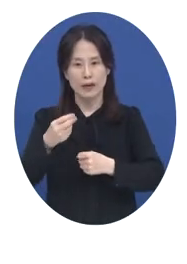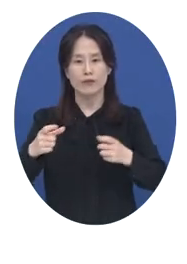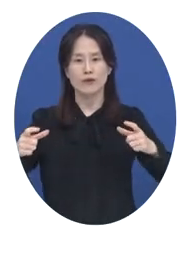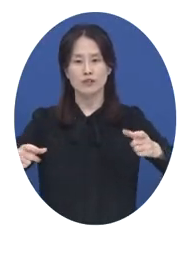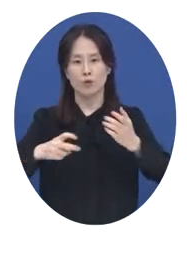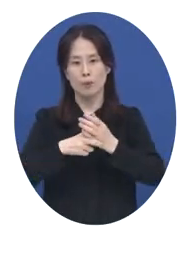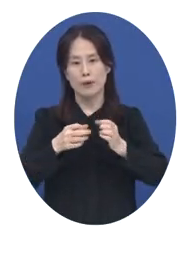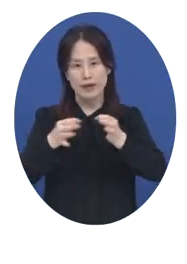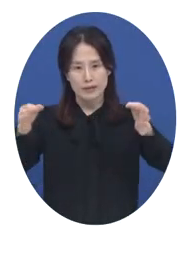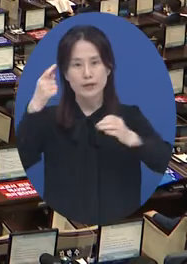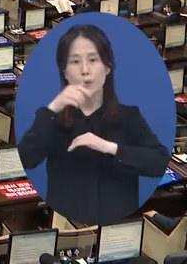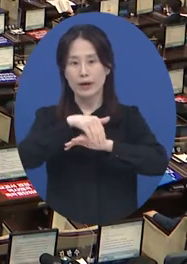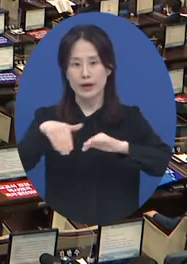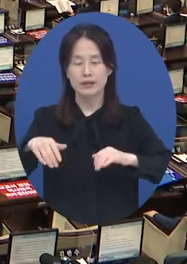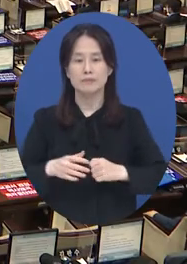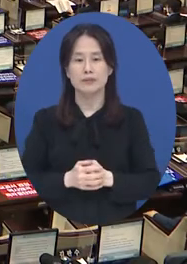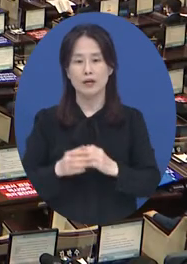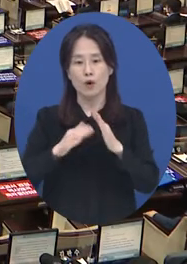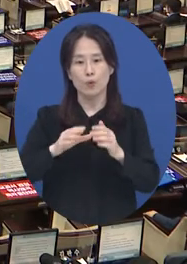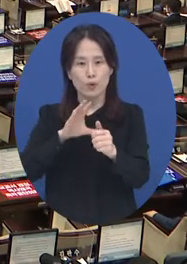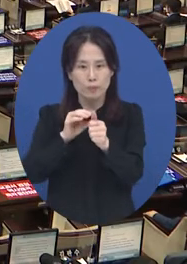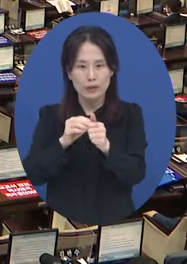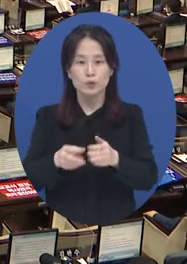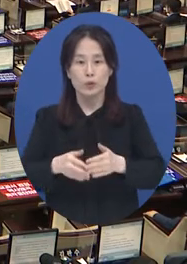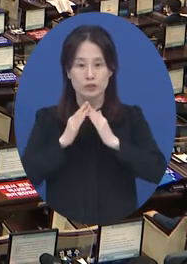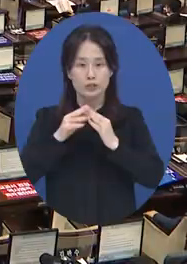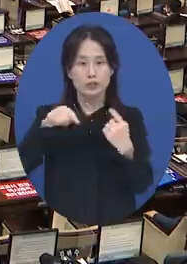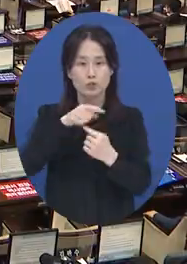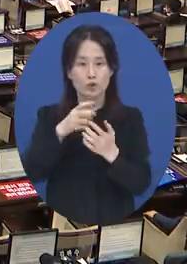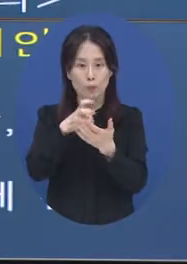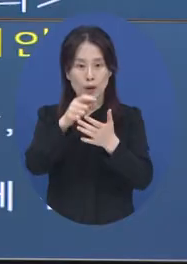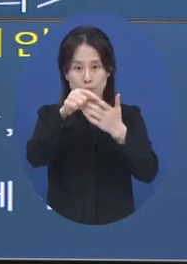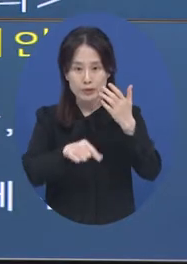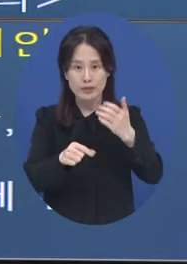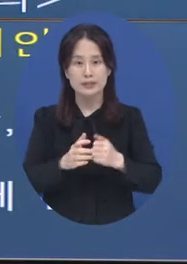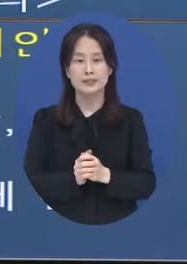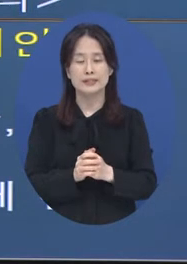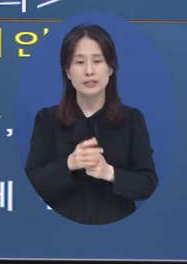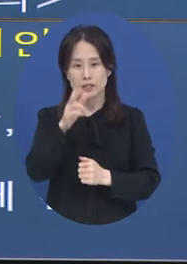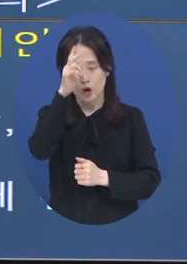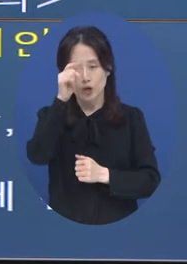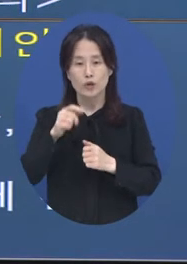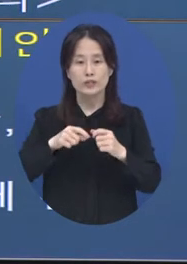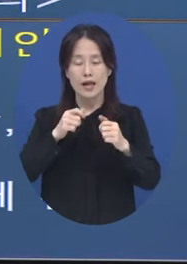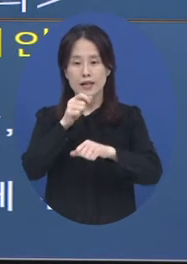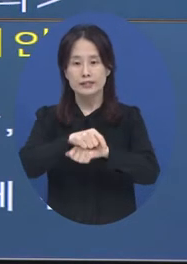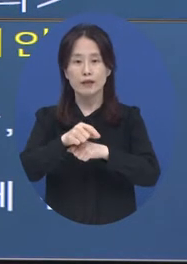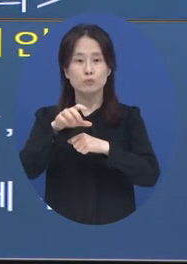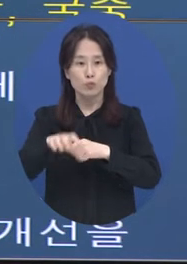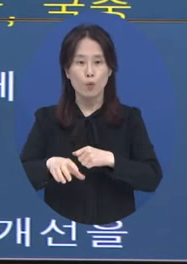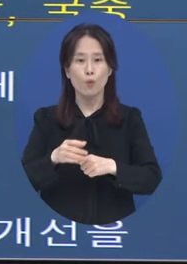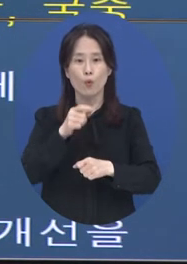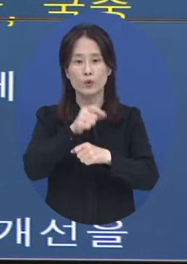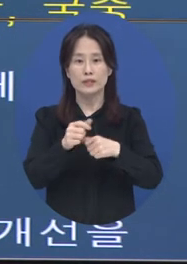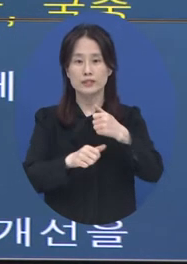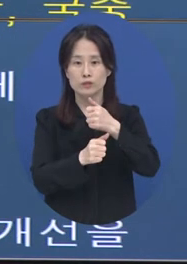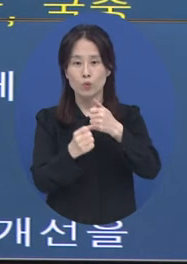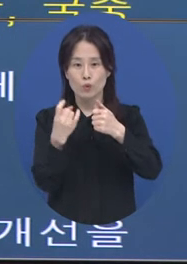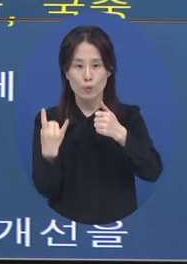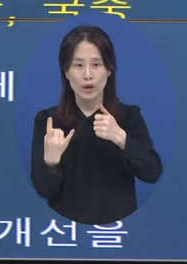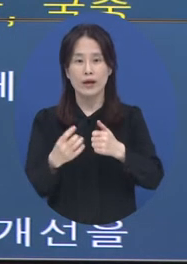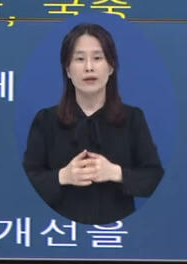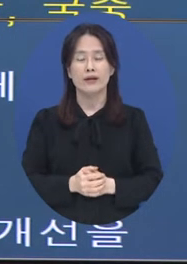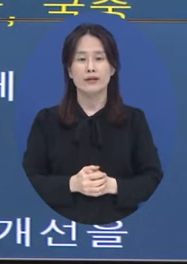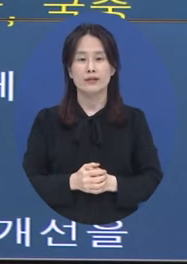지급됩니다 경우도 공영방송 설치 및 운영 소리 학과 경우도 자치 경차 사무와 자치령 철권 의 구성 및 운영